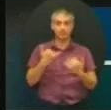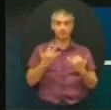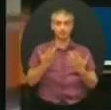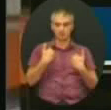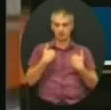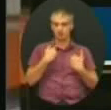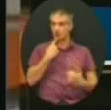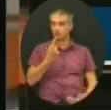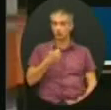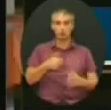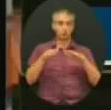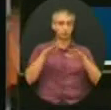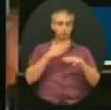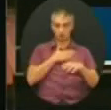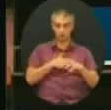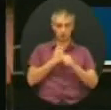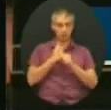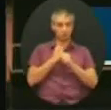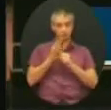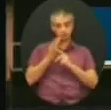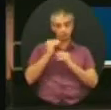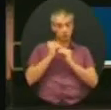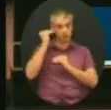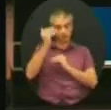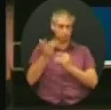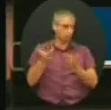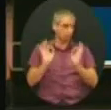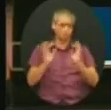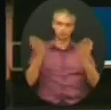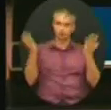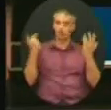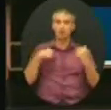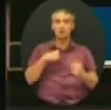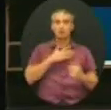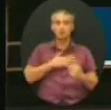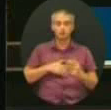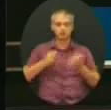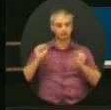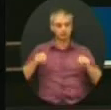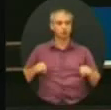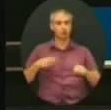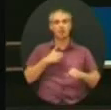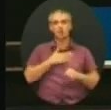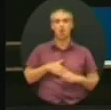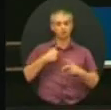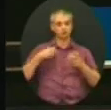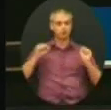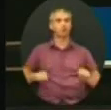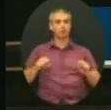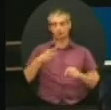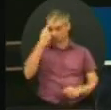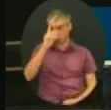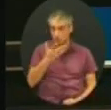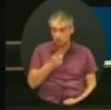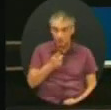אני אומרת שראש הממשלה רוצה ללכת יותר רחוק, בסדר גמור, אנחנו רוצים את המשילות, אנחנו רוצים את המשילות, ואתם יודעים